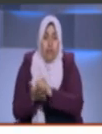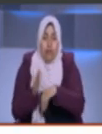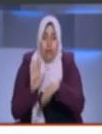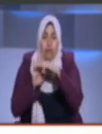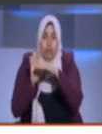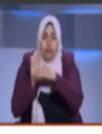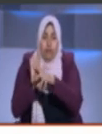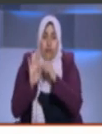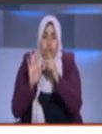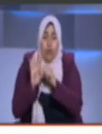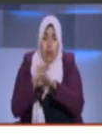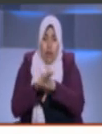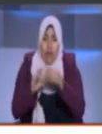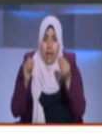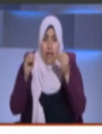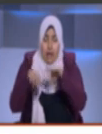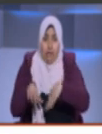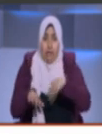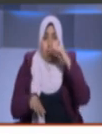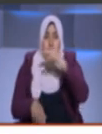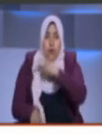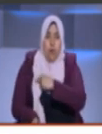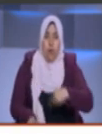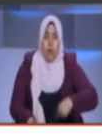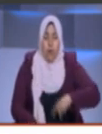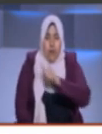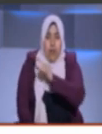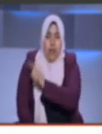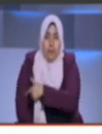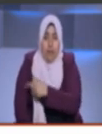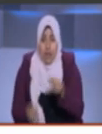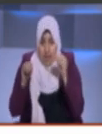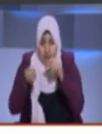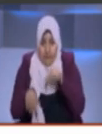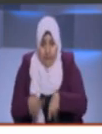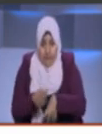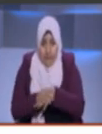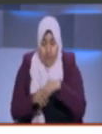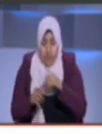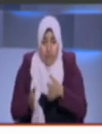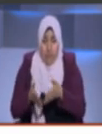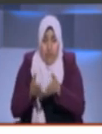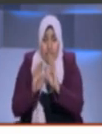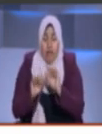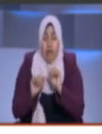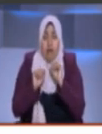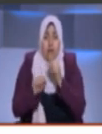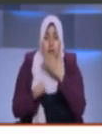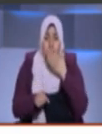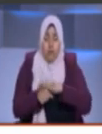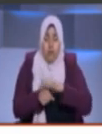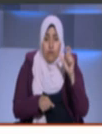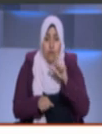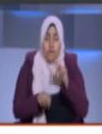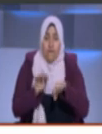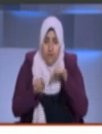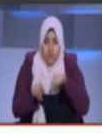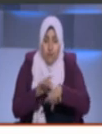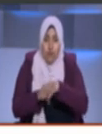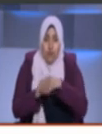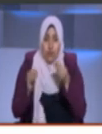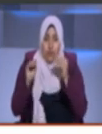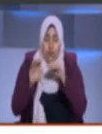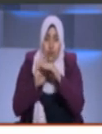معينه ارستها او وجهتها الحكومه الالمانيه لهذه الجاليه قبيل استقبال شهر